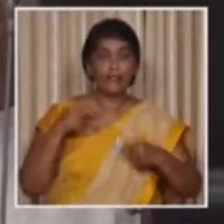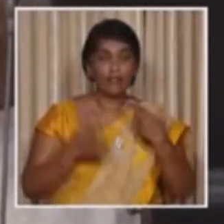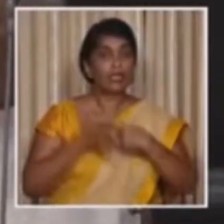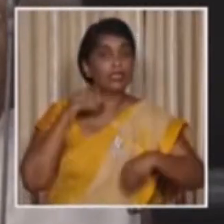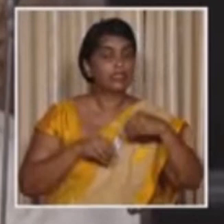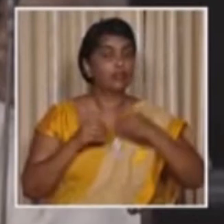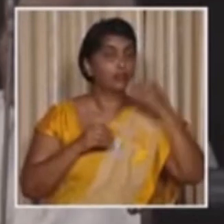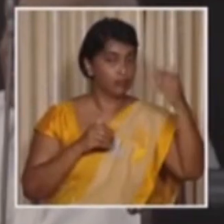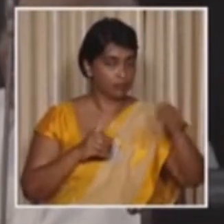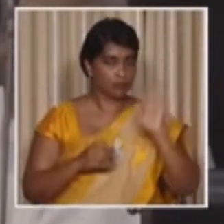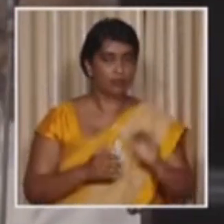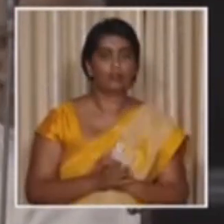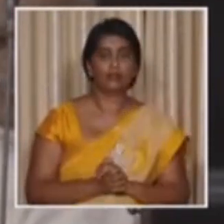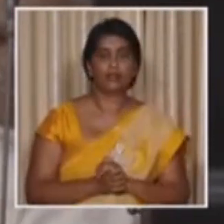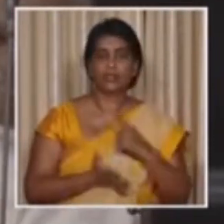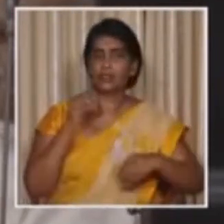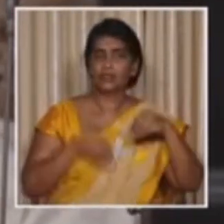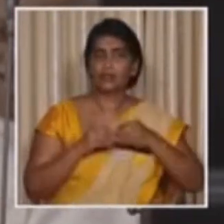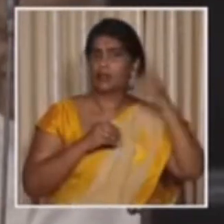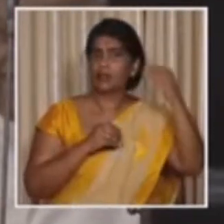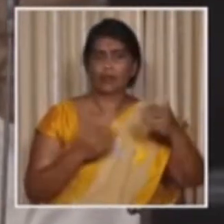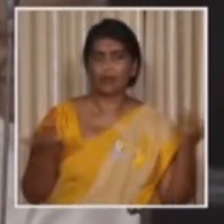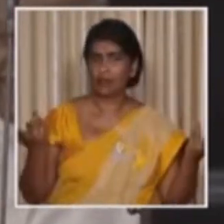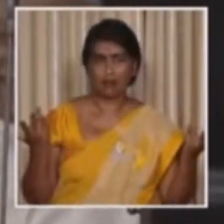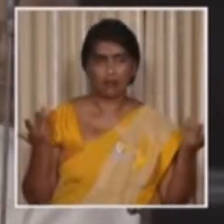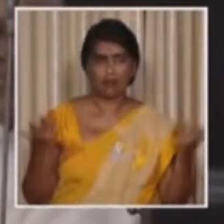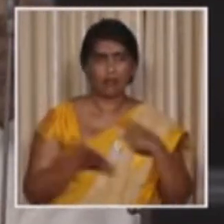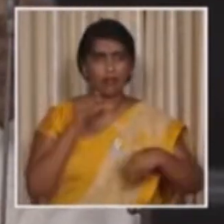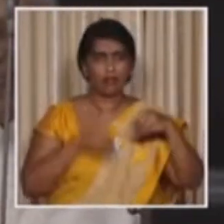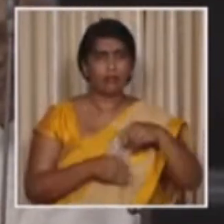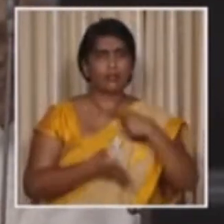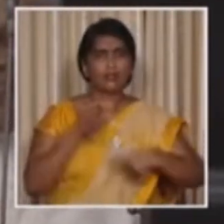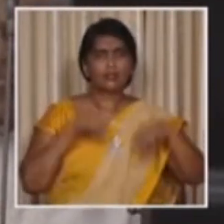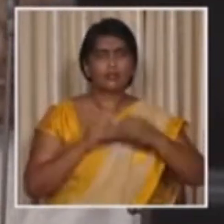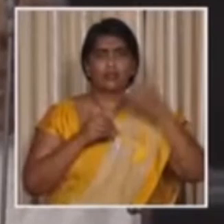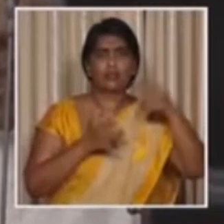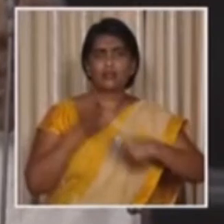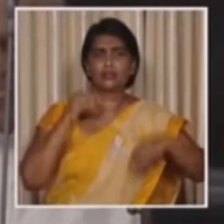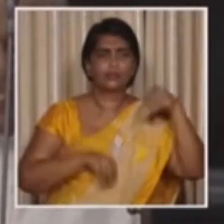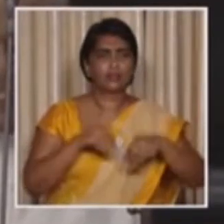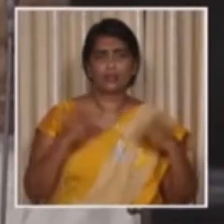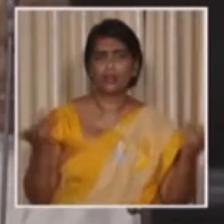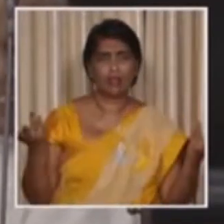ඡන්දේ කල් දානවා කියලා ඡන්දේ කල් දාලා නැහැ කල් දාන්න ඡන්දයක් නැහැ